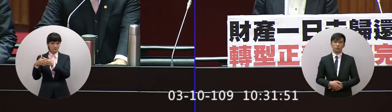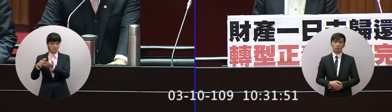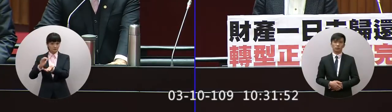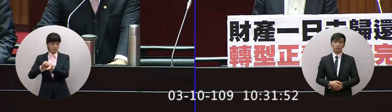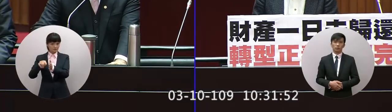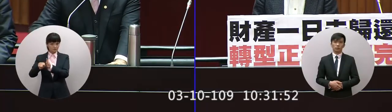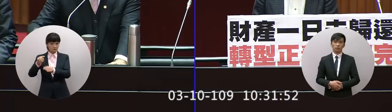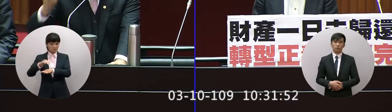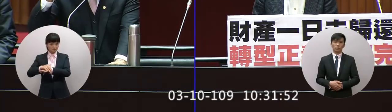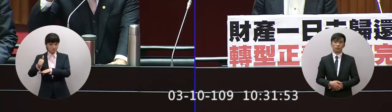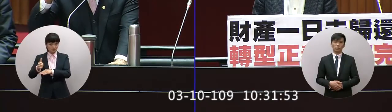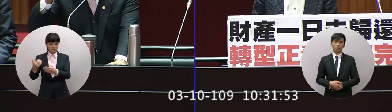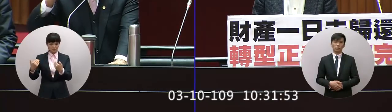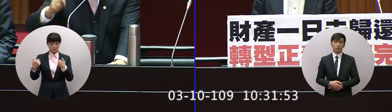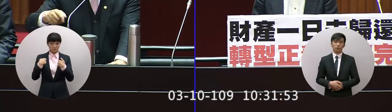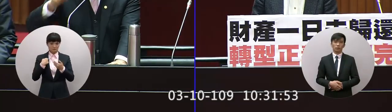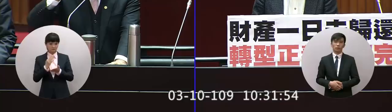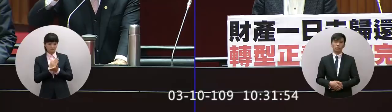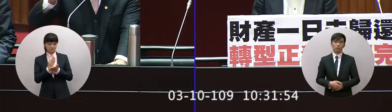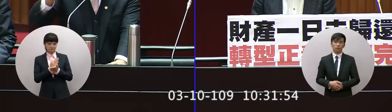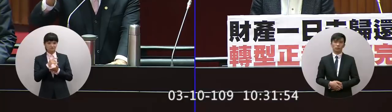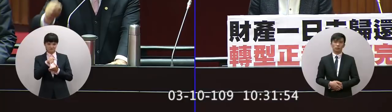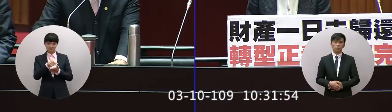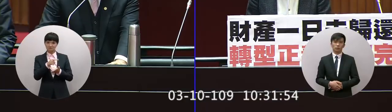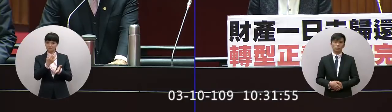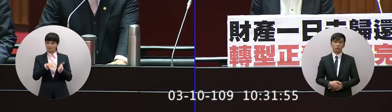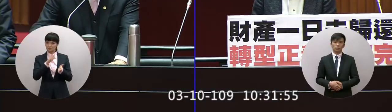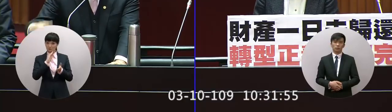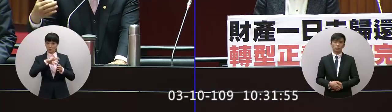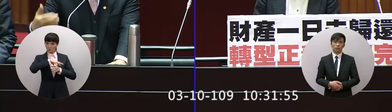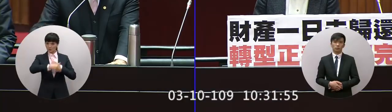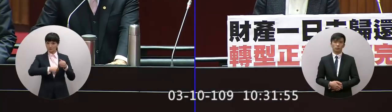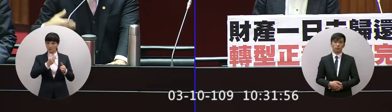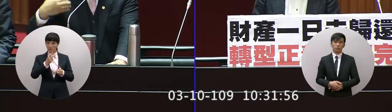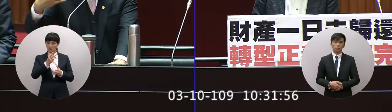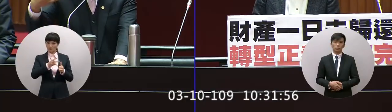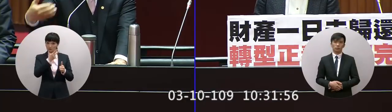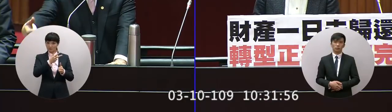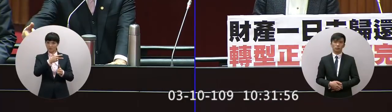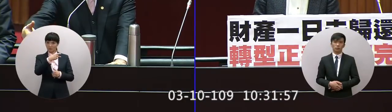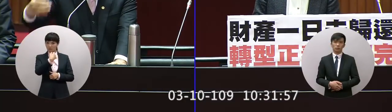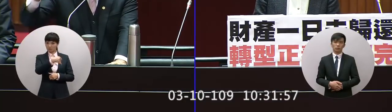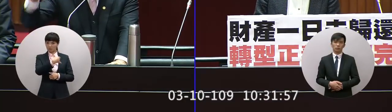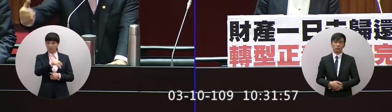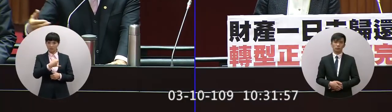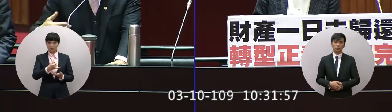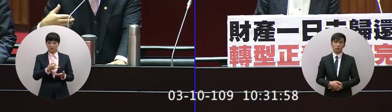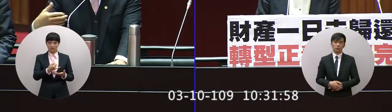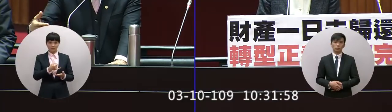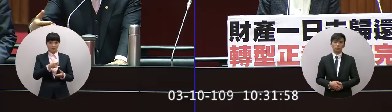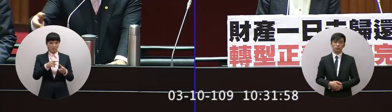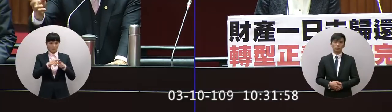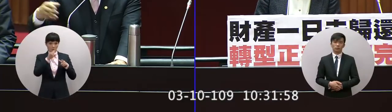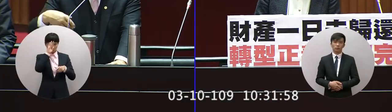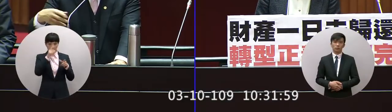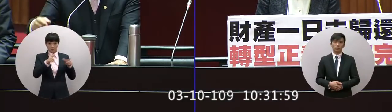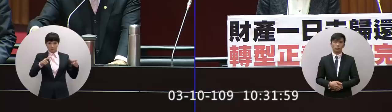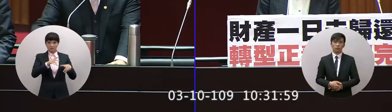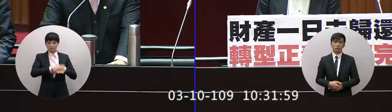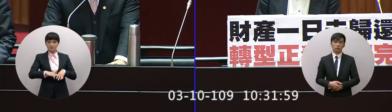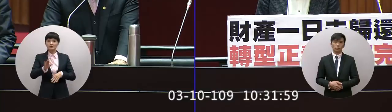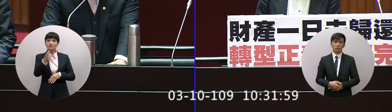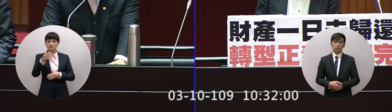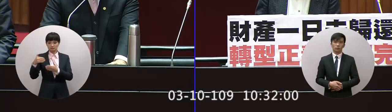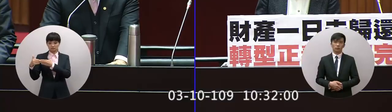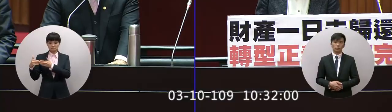一定是全世界第二惨，就最惨的是中国。那因为我们跟他距离最近，往来频繁，互